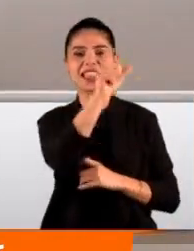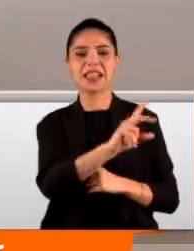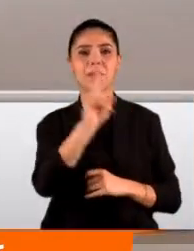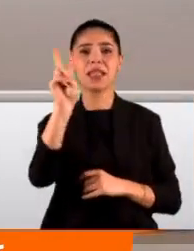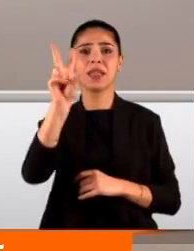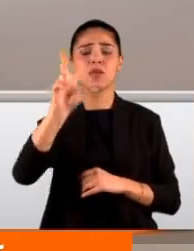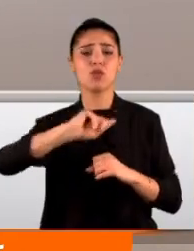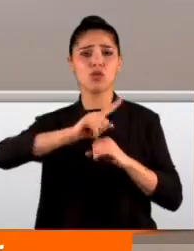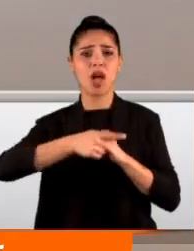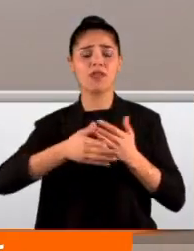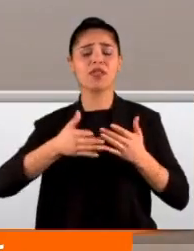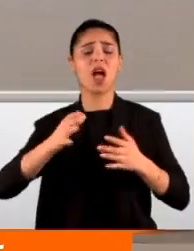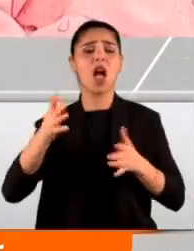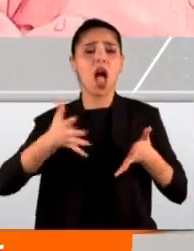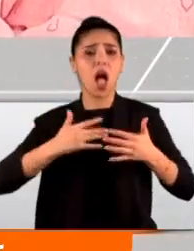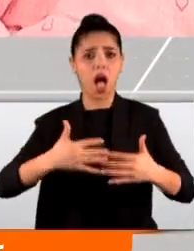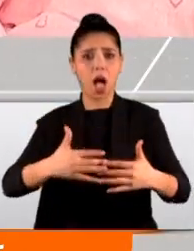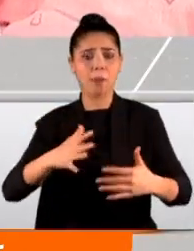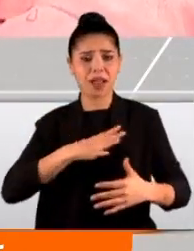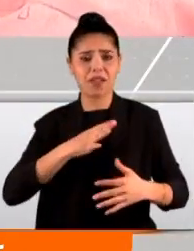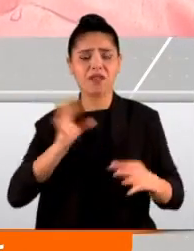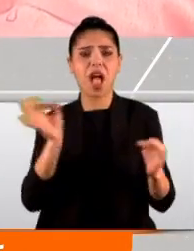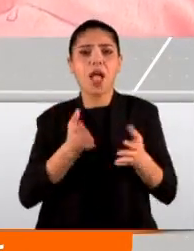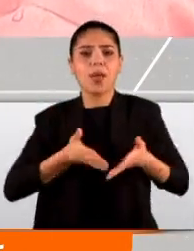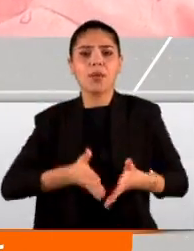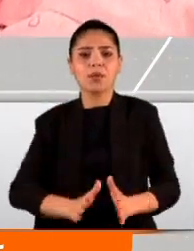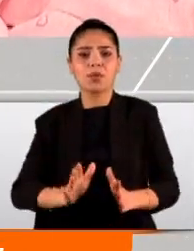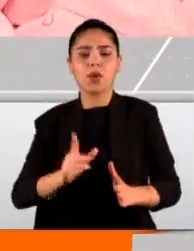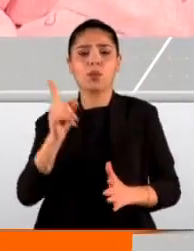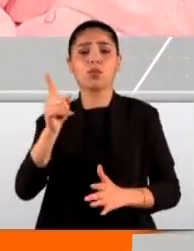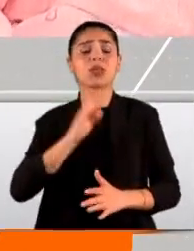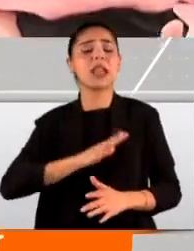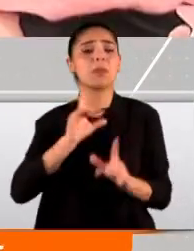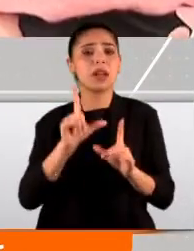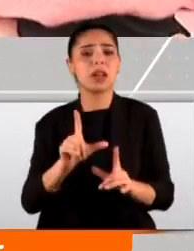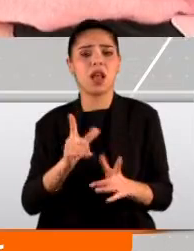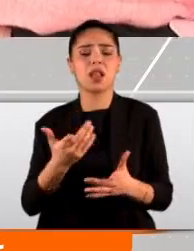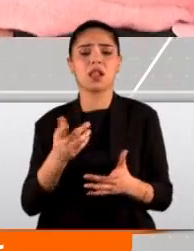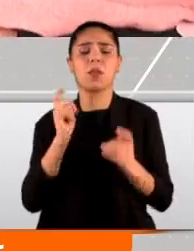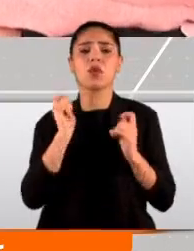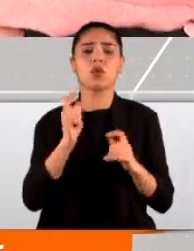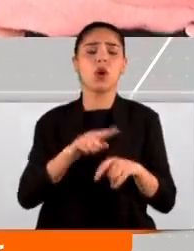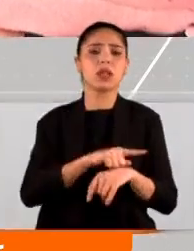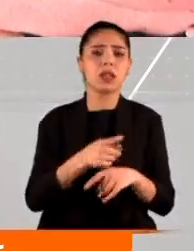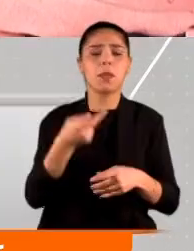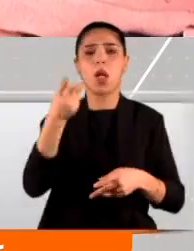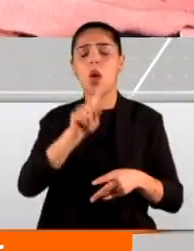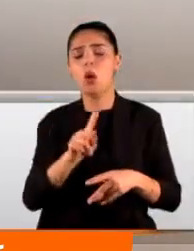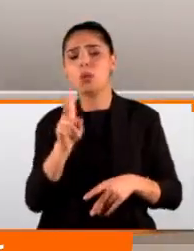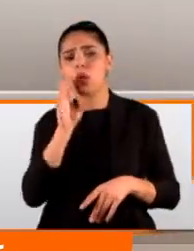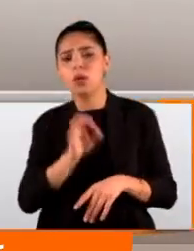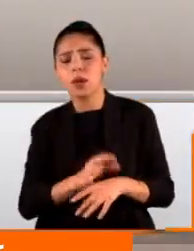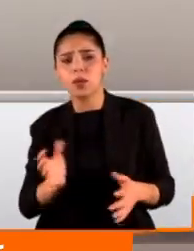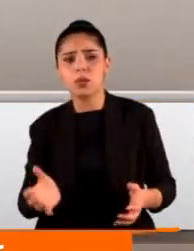23 haftalık hamileyken doğum yaptı trancy olmak çok sabır gerektiren bir şey zamanlar geçidi ölümlerden